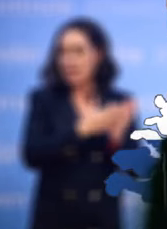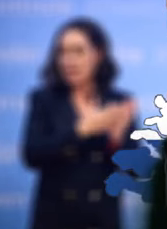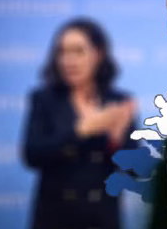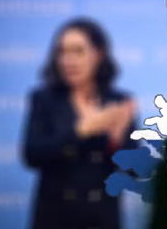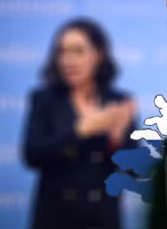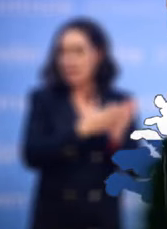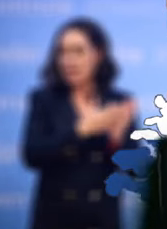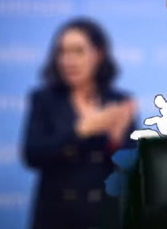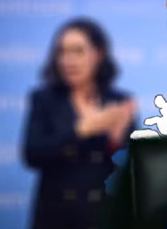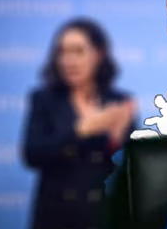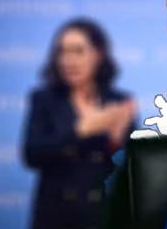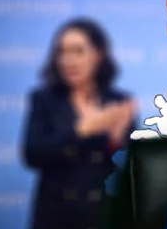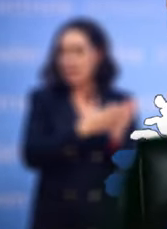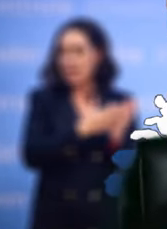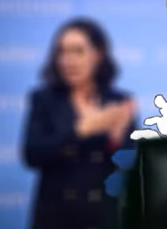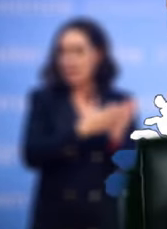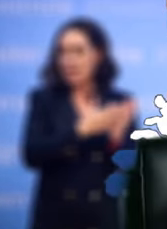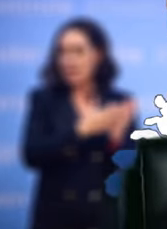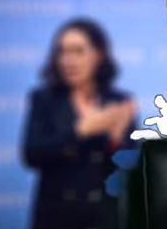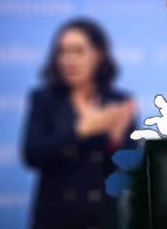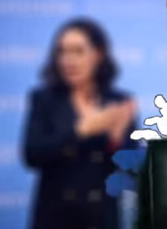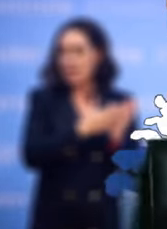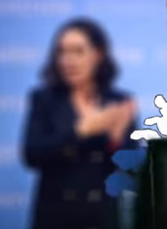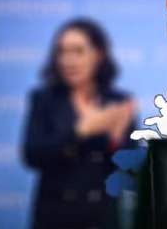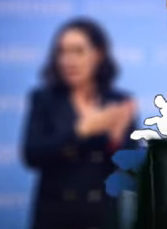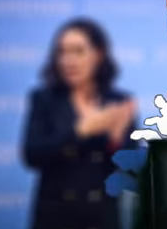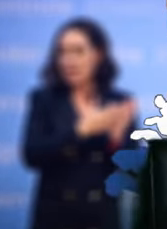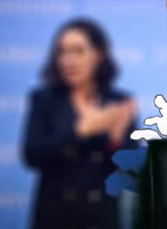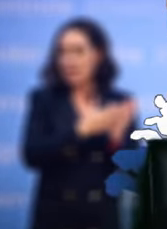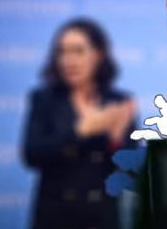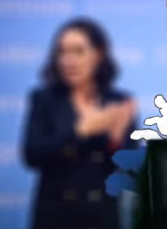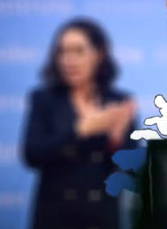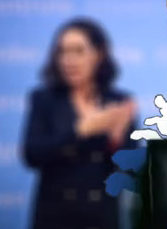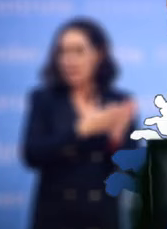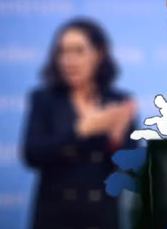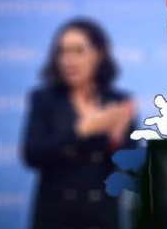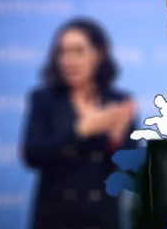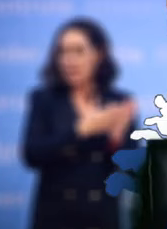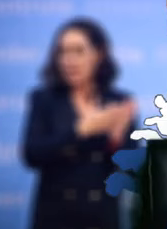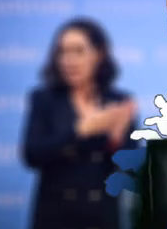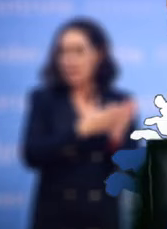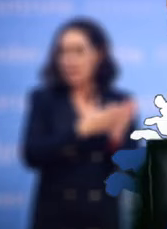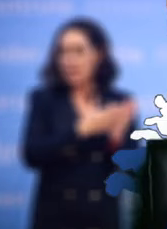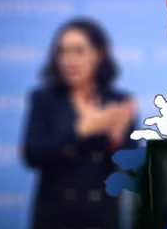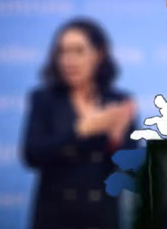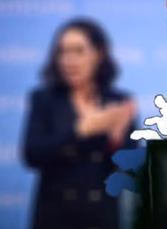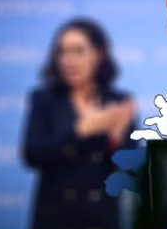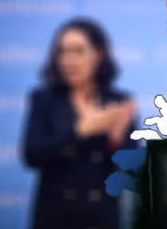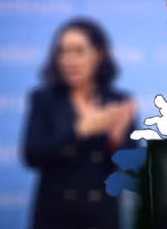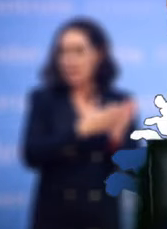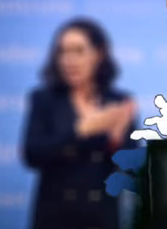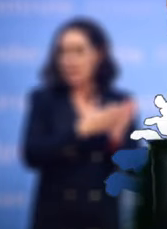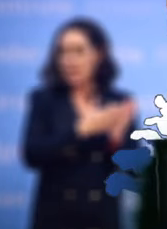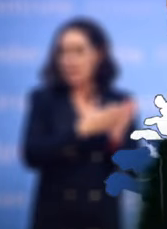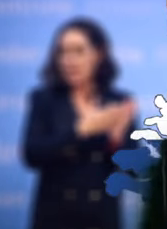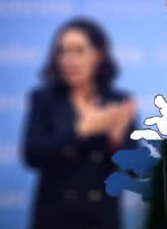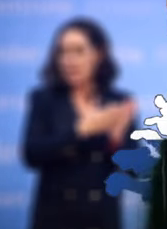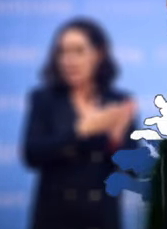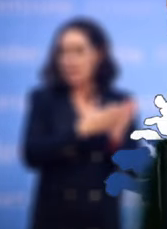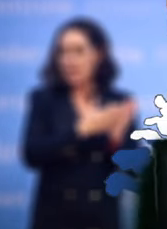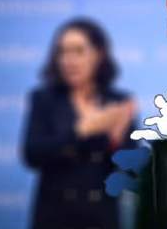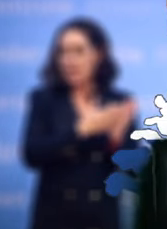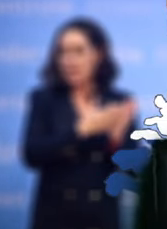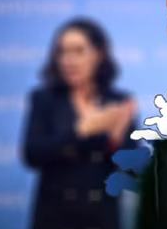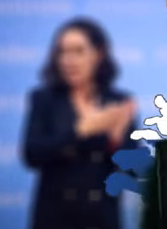Ik moet even dat onderlezen. Ik lach als verkeerd. Amateursporters, wedstrijden en trainingen is tussen 5 uur en 5 uur 's ochtends niet toegestaan.